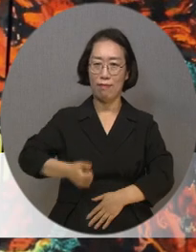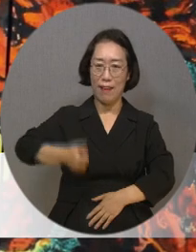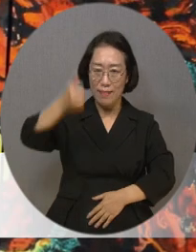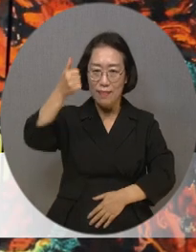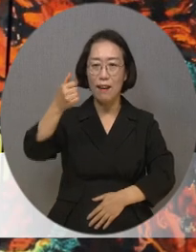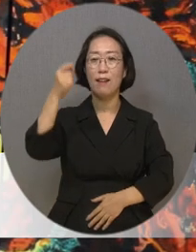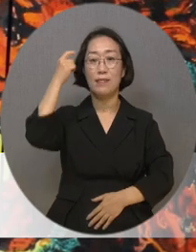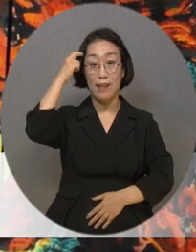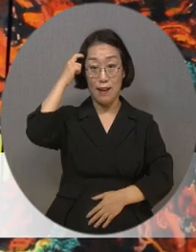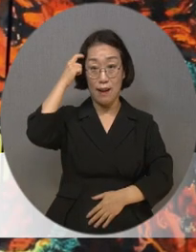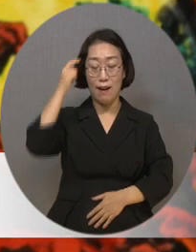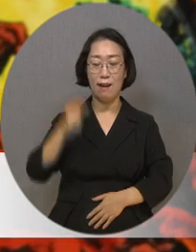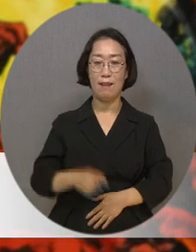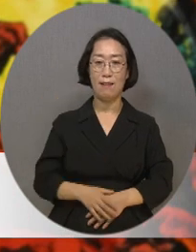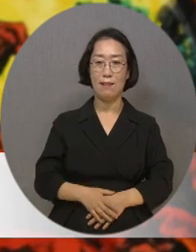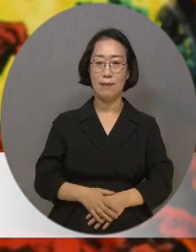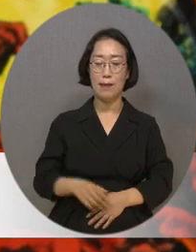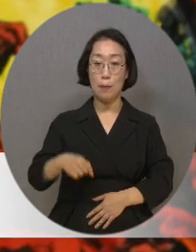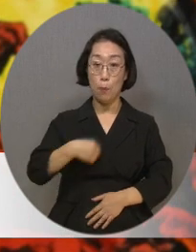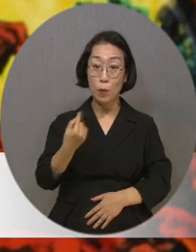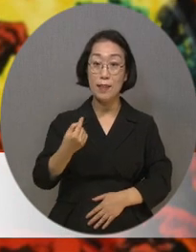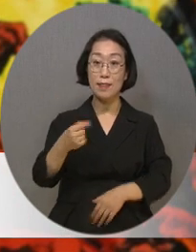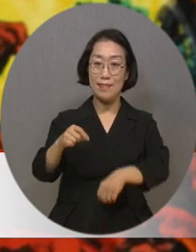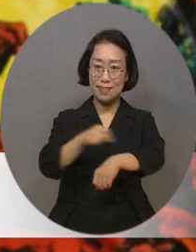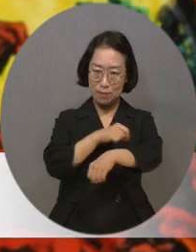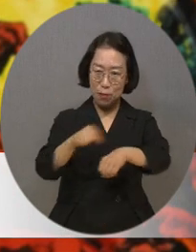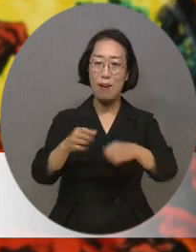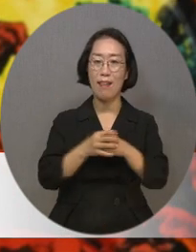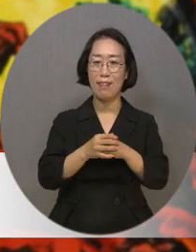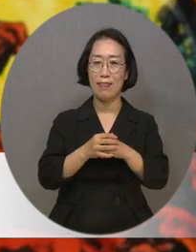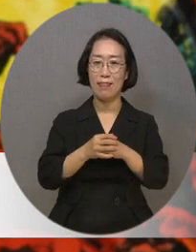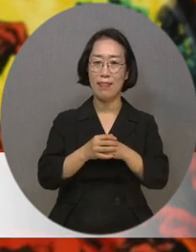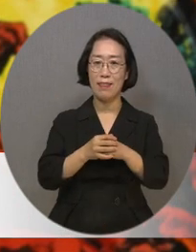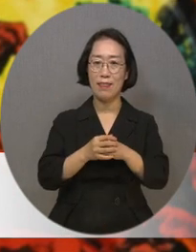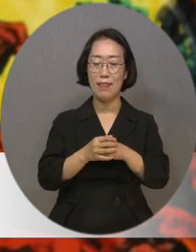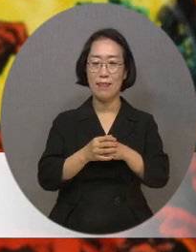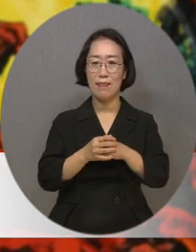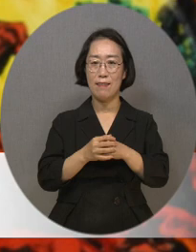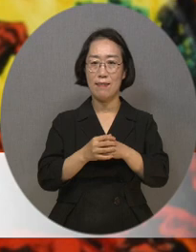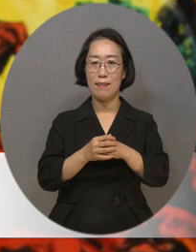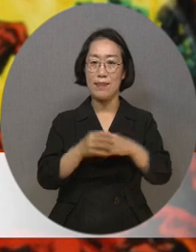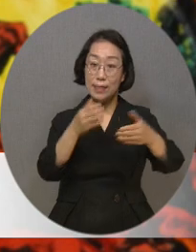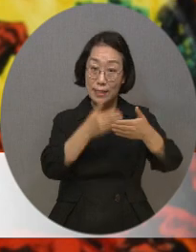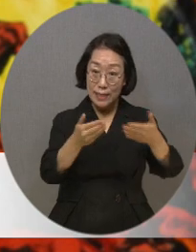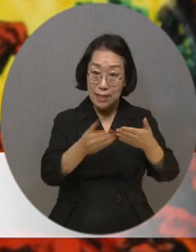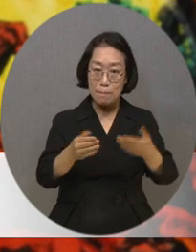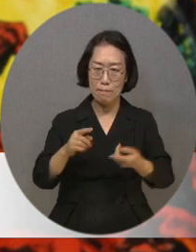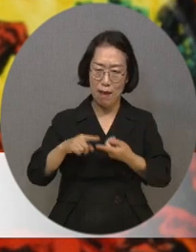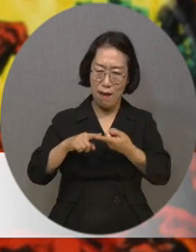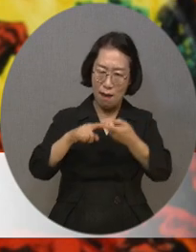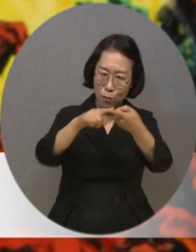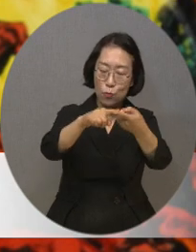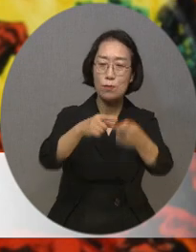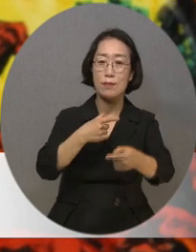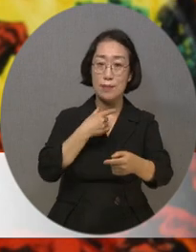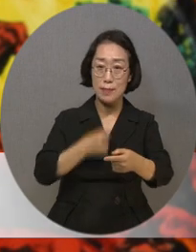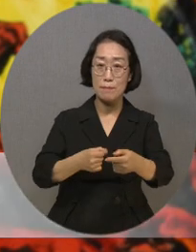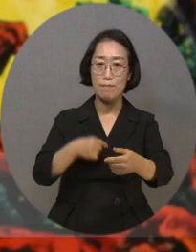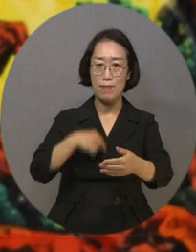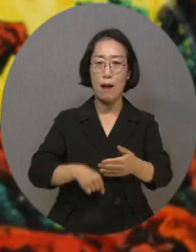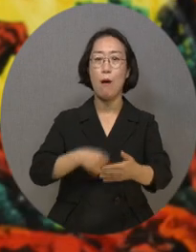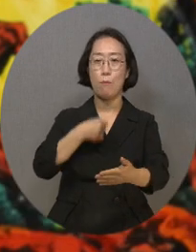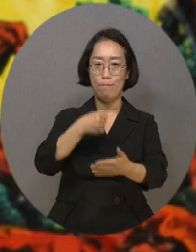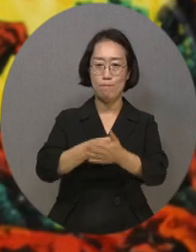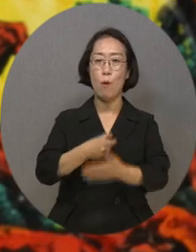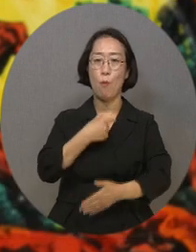그렇게 생각을 하기 때문에 자기 색깔을 띠고 그대로 자기만의 세계로 전진해 나갔으면 좋겠다 하는 게 저의